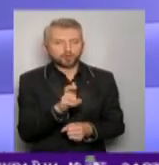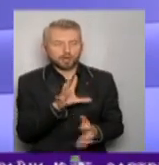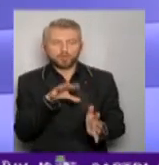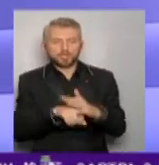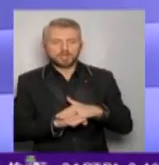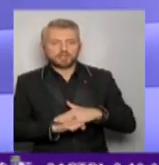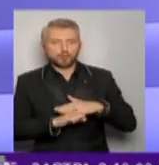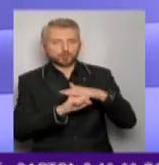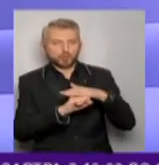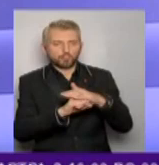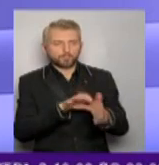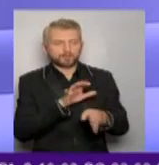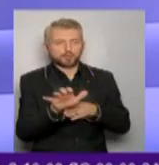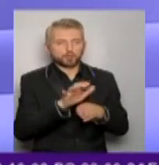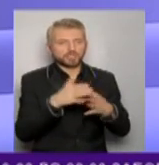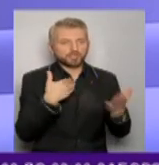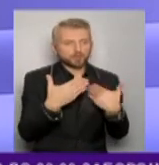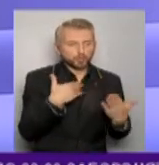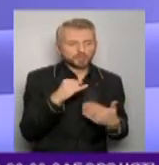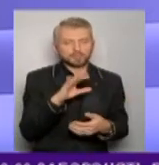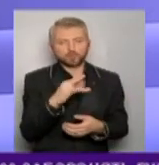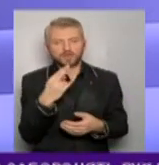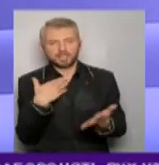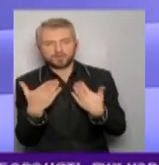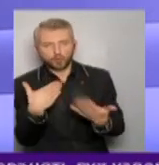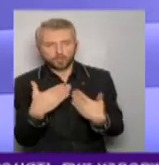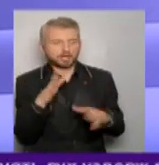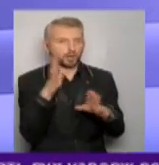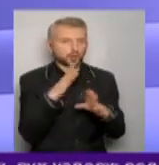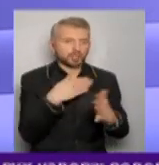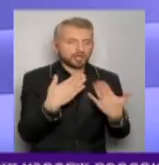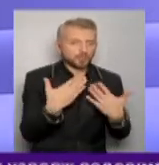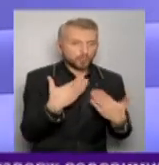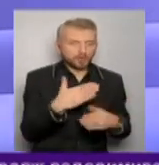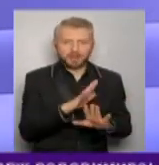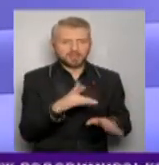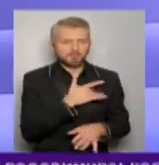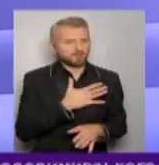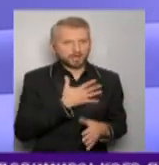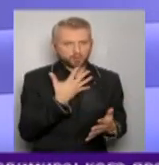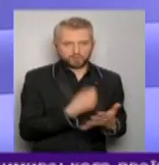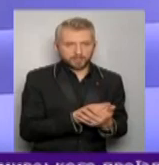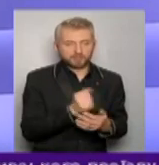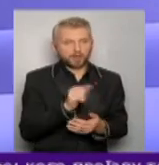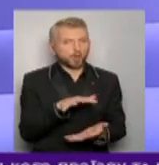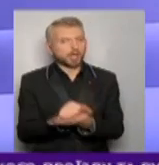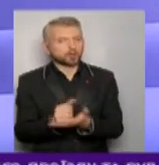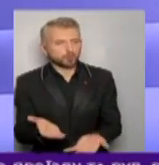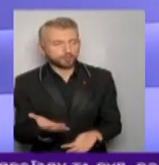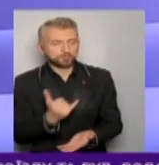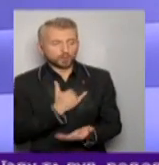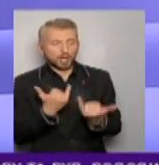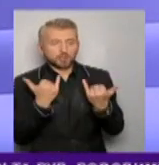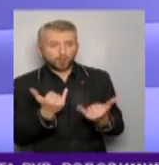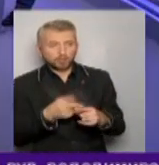основу виробничих відносин, і соціальних відносин, екологічних відносин, не приватну власність, а оренду. І в нас сьогодні